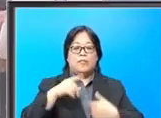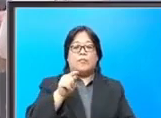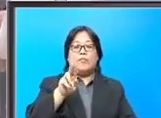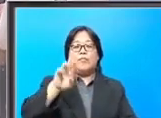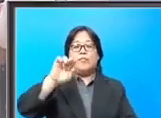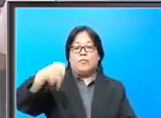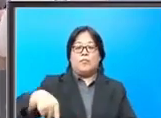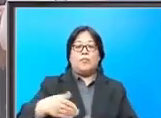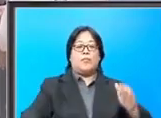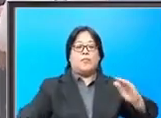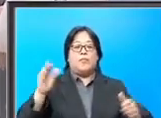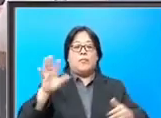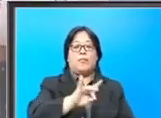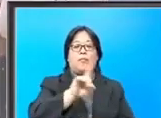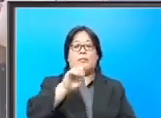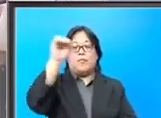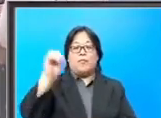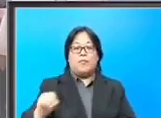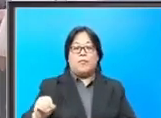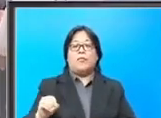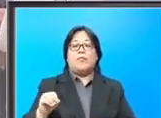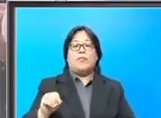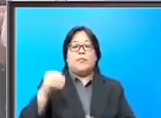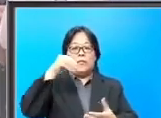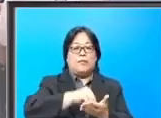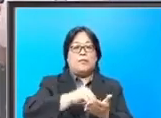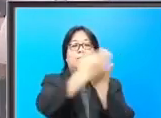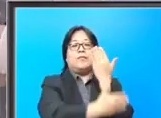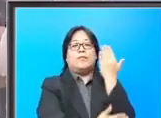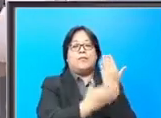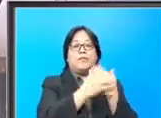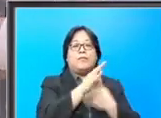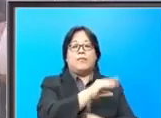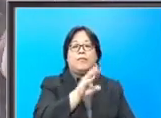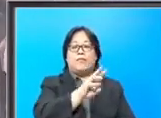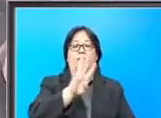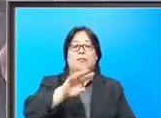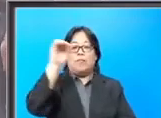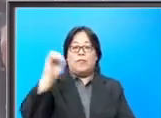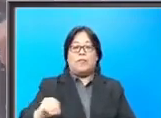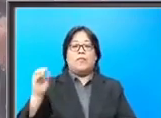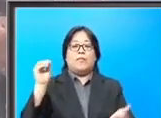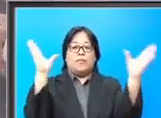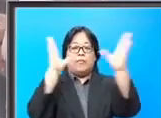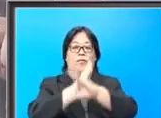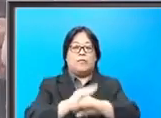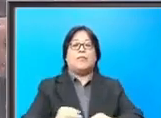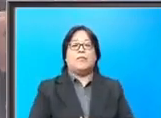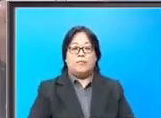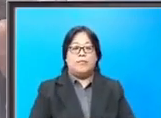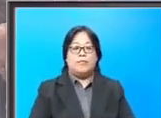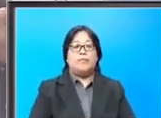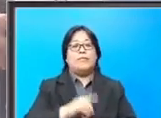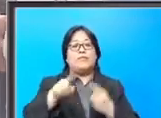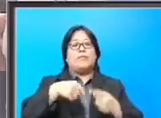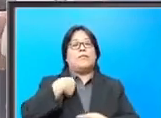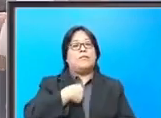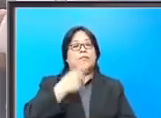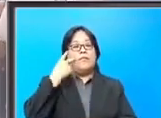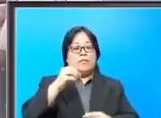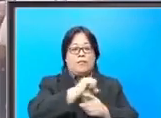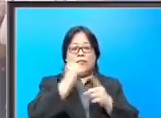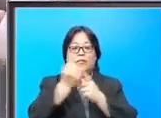berbanding dengan 81 peratus berturap di Semenanjung dan 64100 di Serawak Selain itu apabila kita